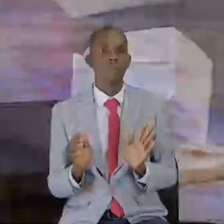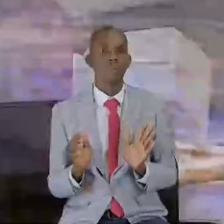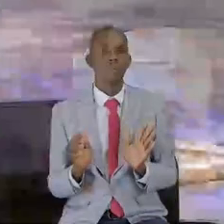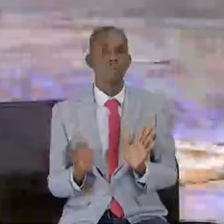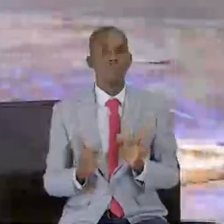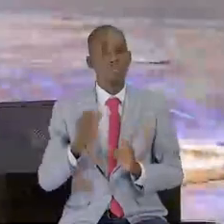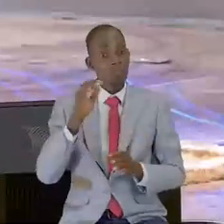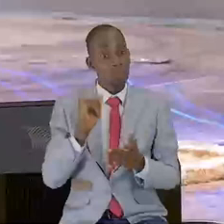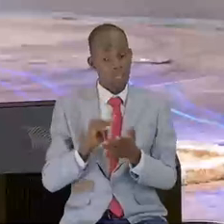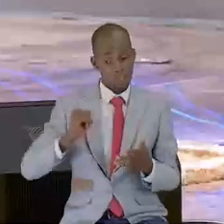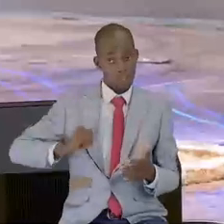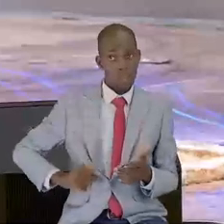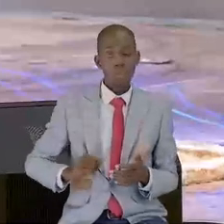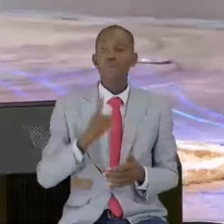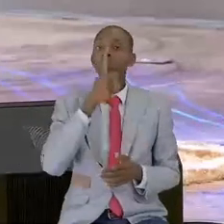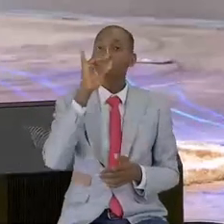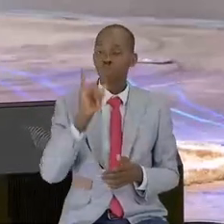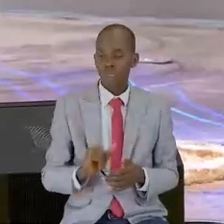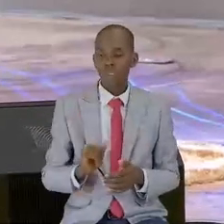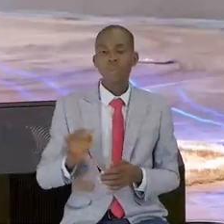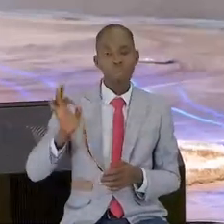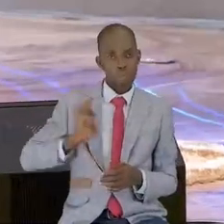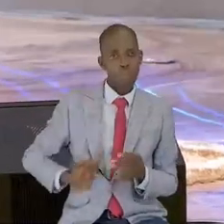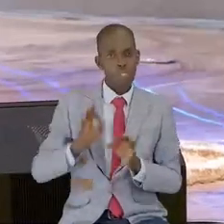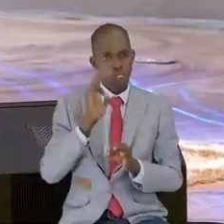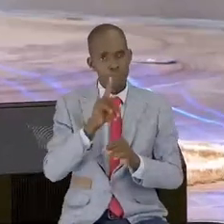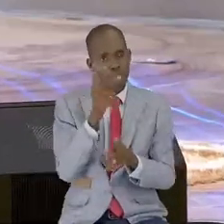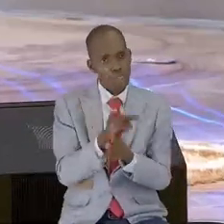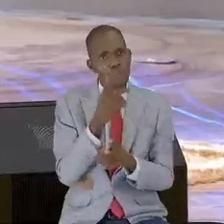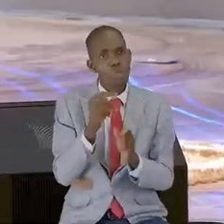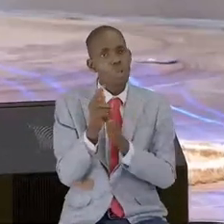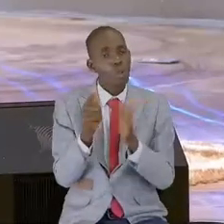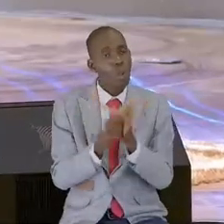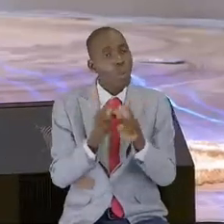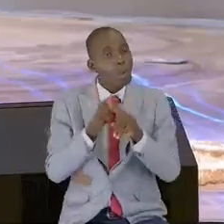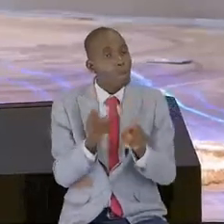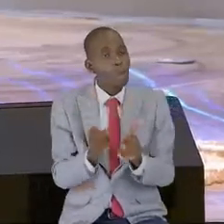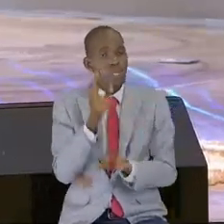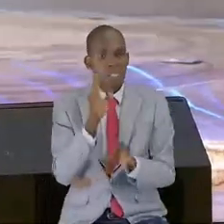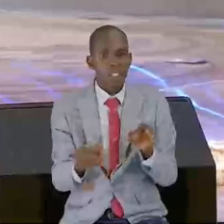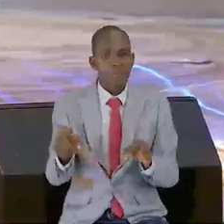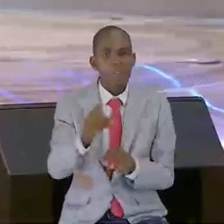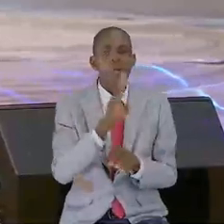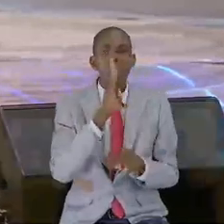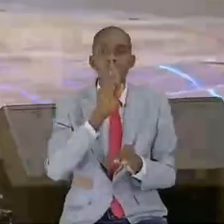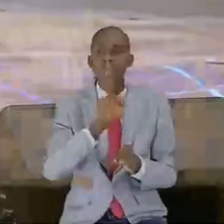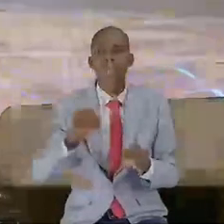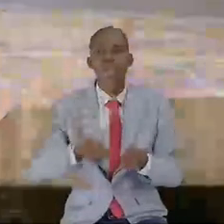La circoncision est utile si tu mets en pratique la loi. Mais si tu transgresses la loi,